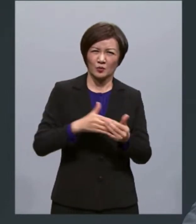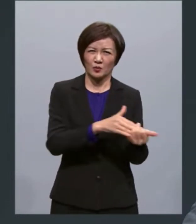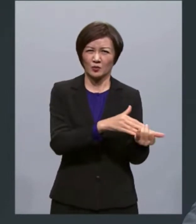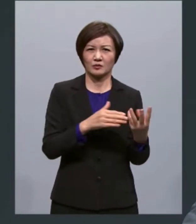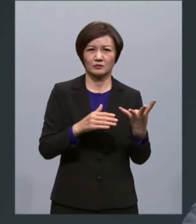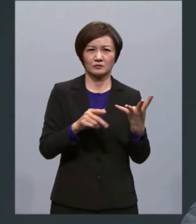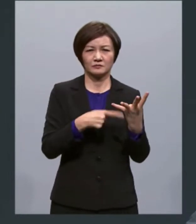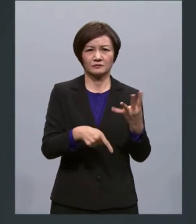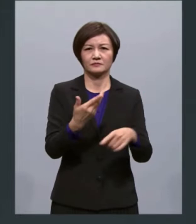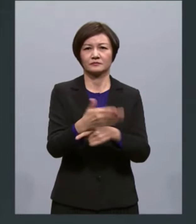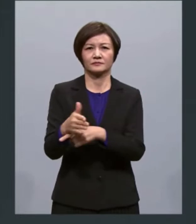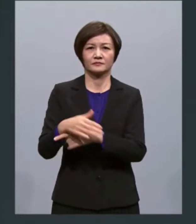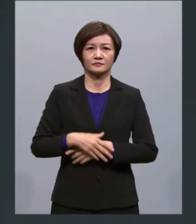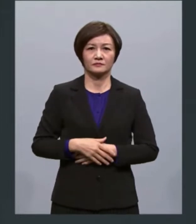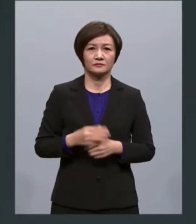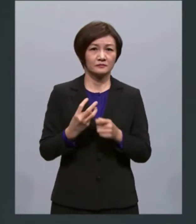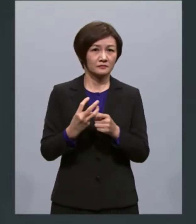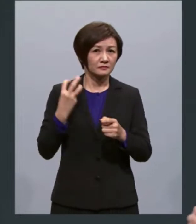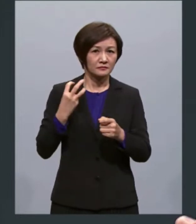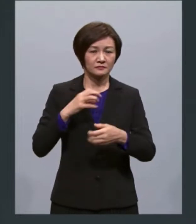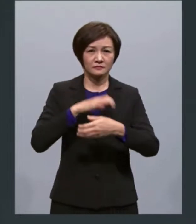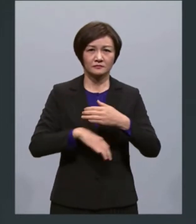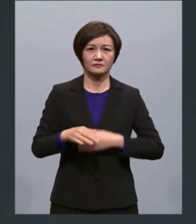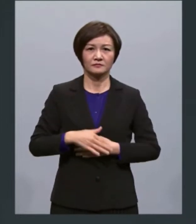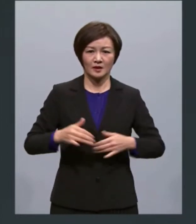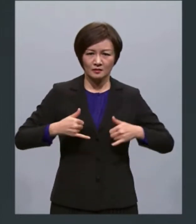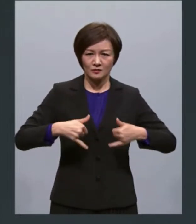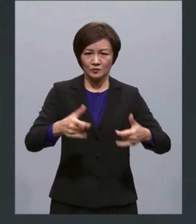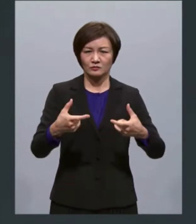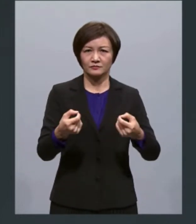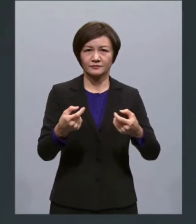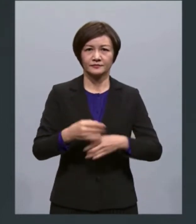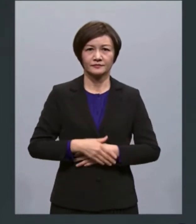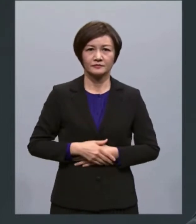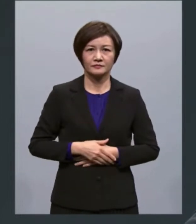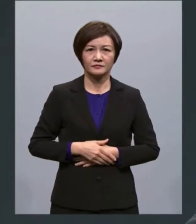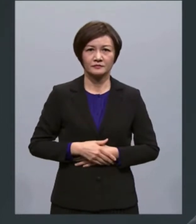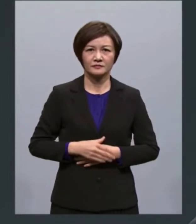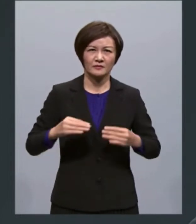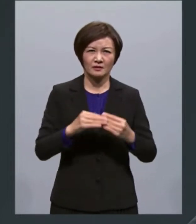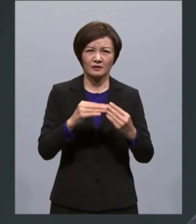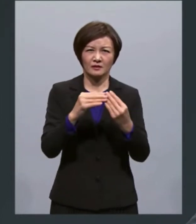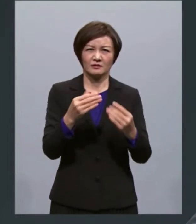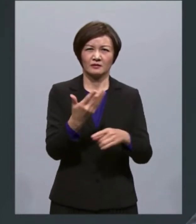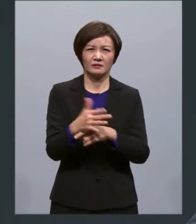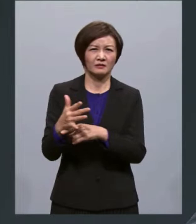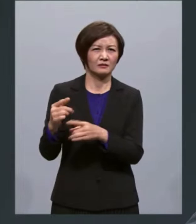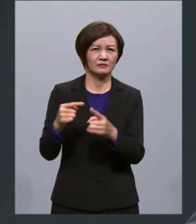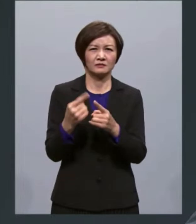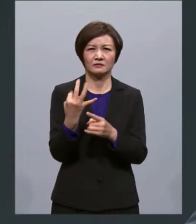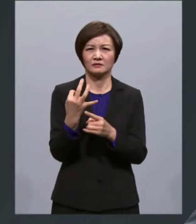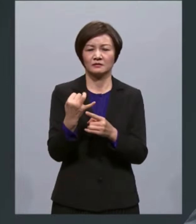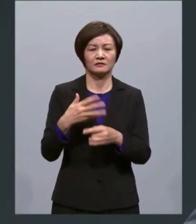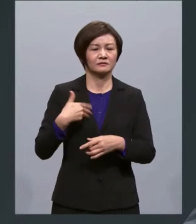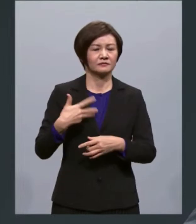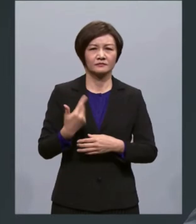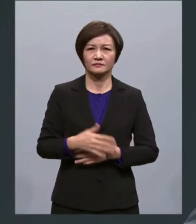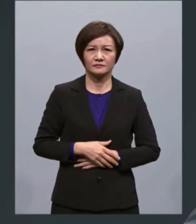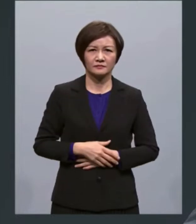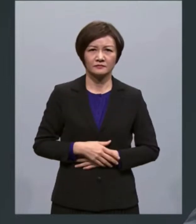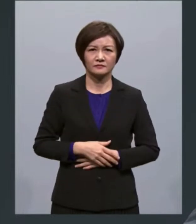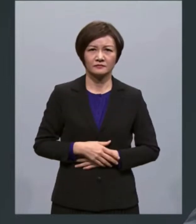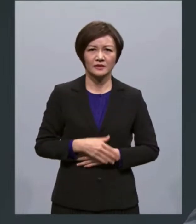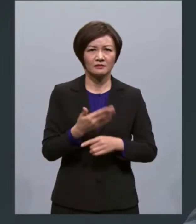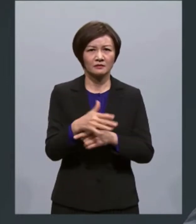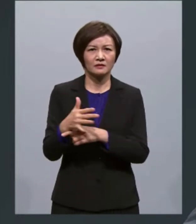了4个人。过去30年，在同一条道路上，不知道多少的 夺去